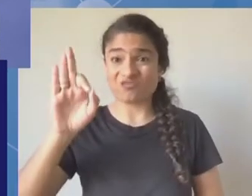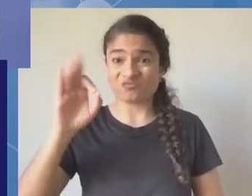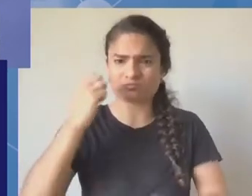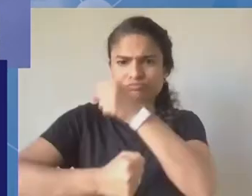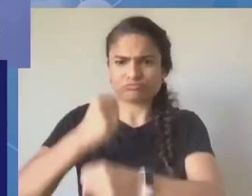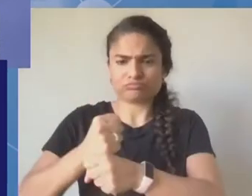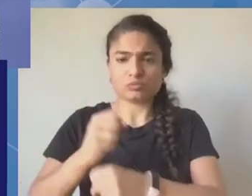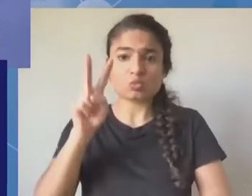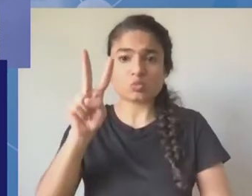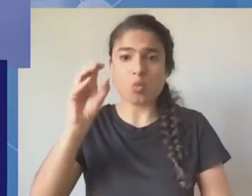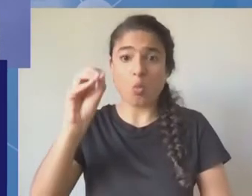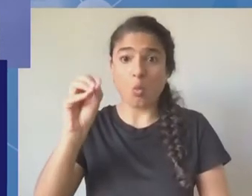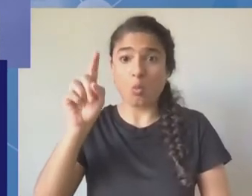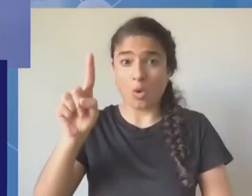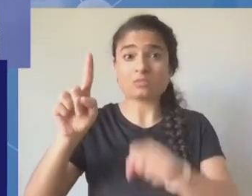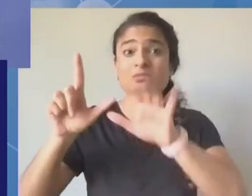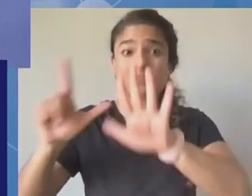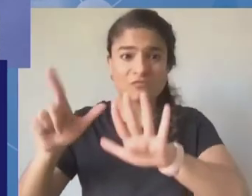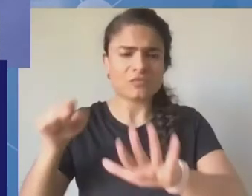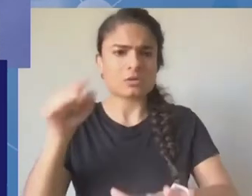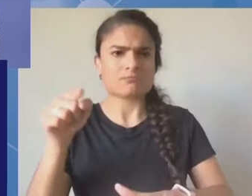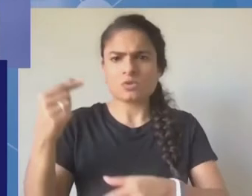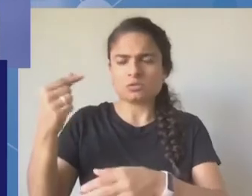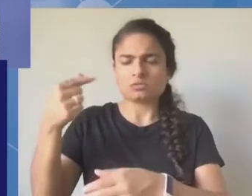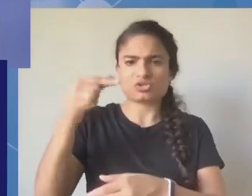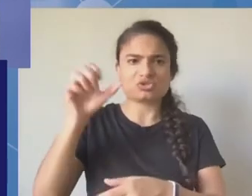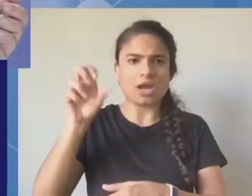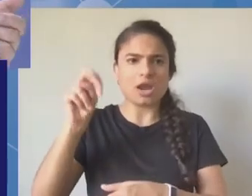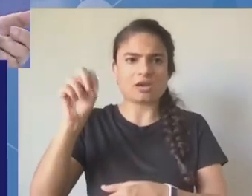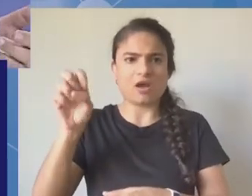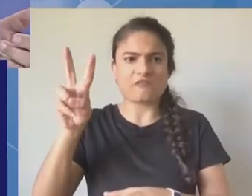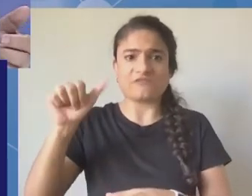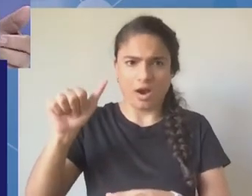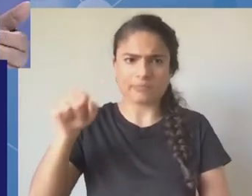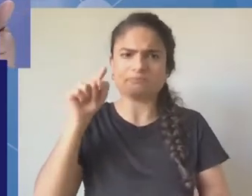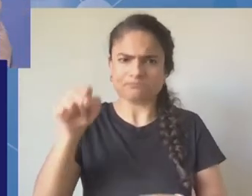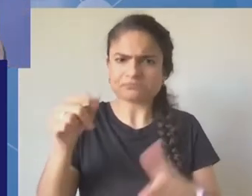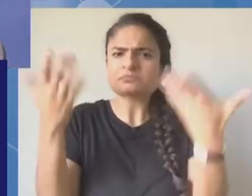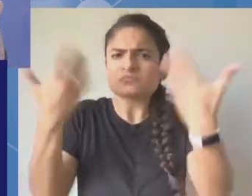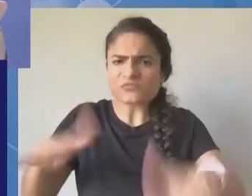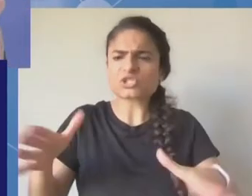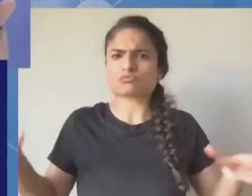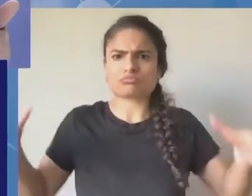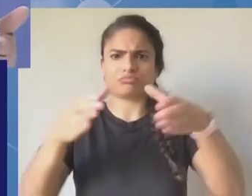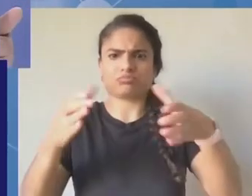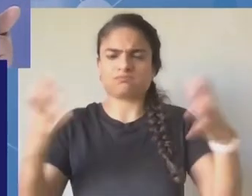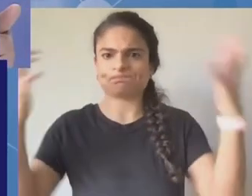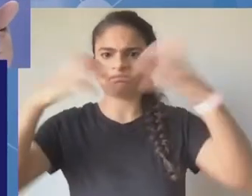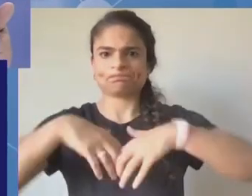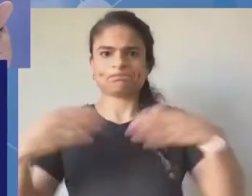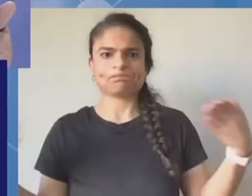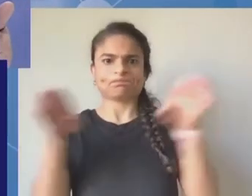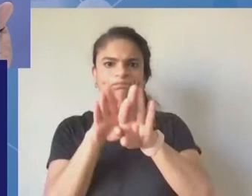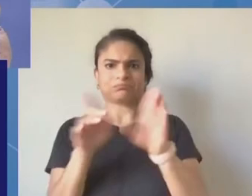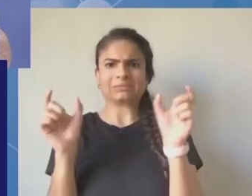容，是从上面是关闭互联网的吧，这样的一些现象我们也是在资